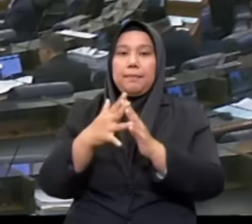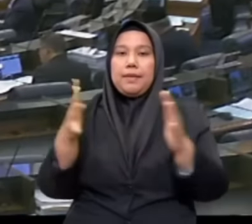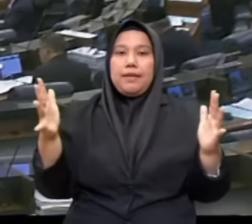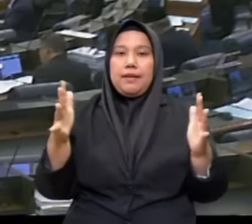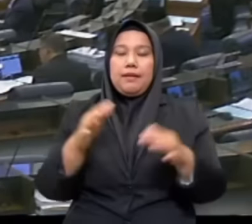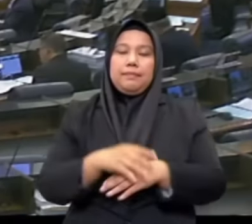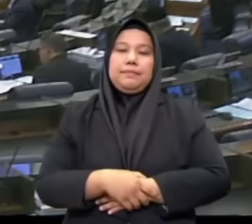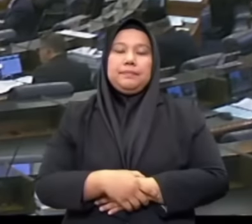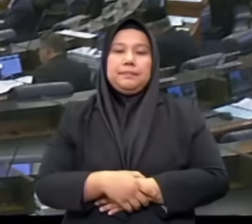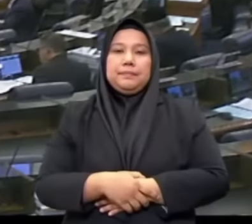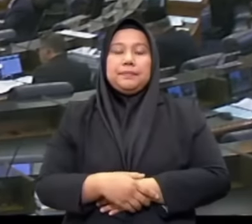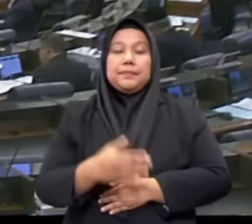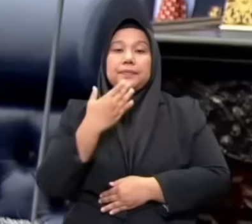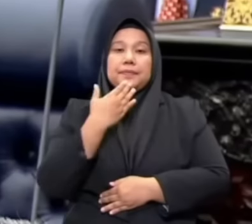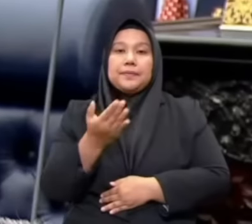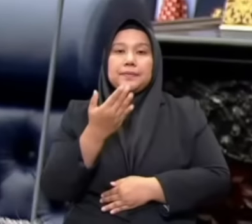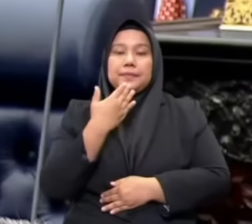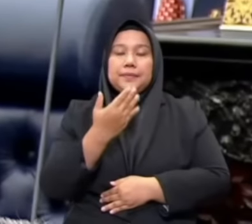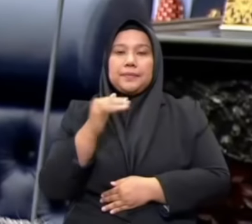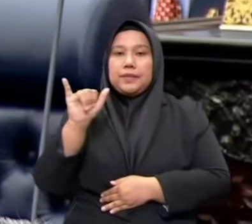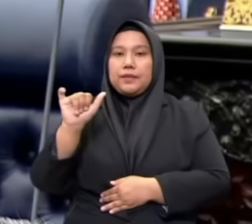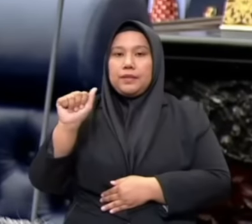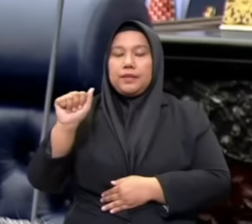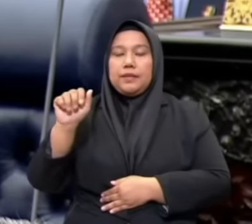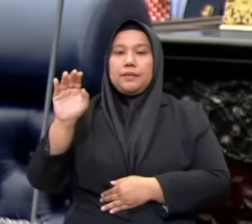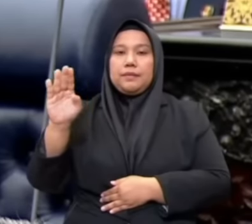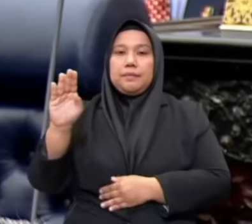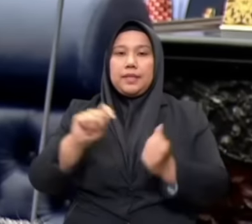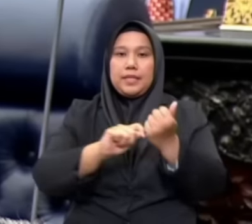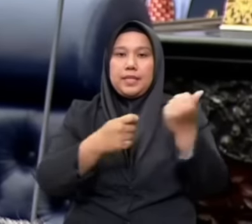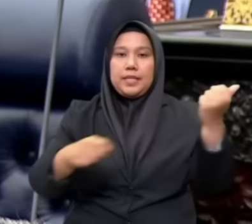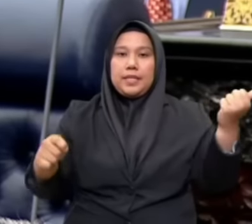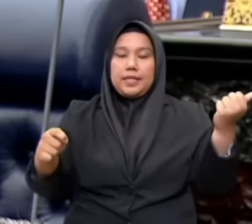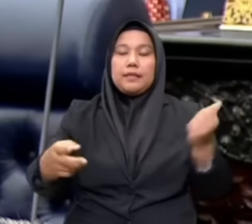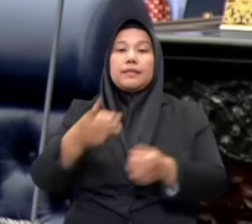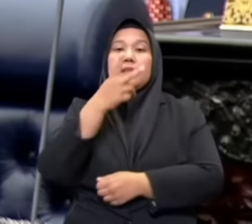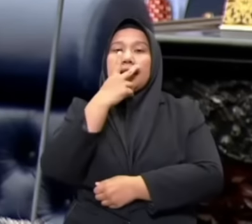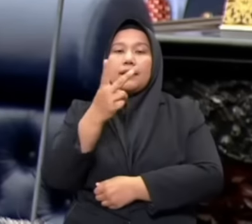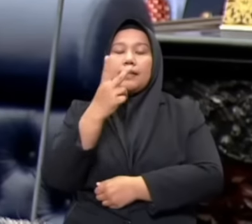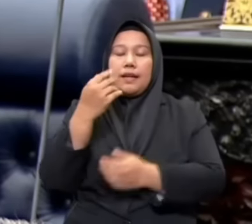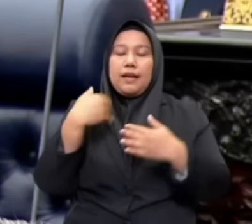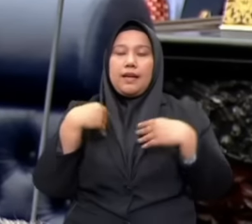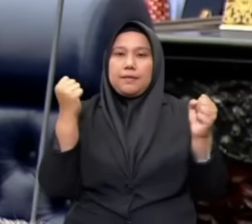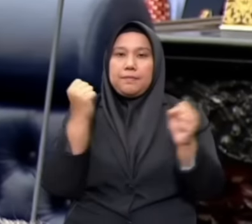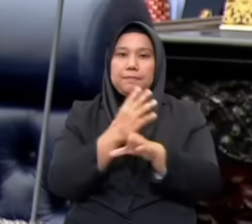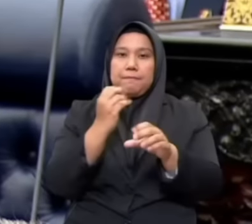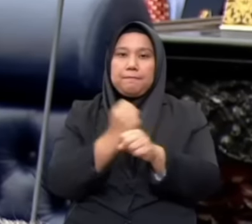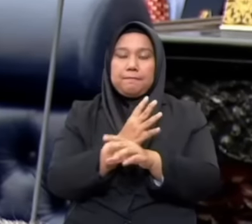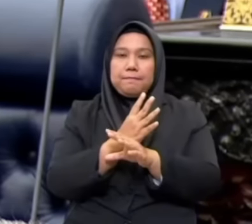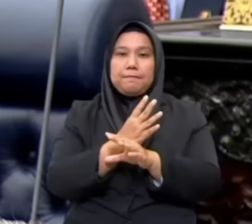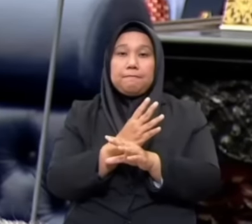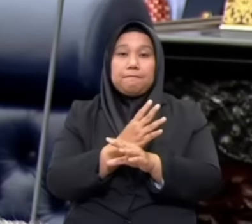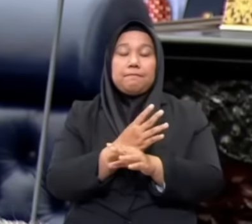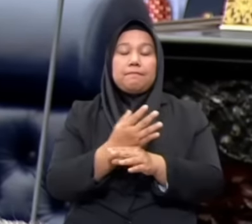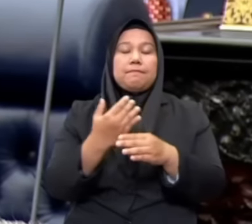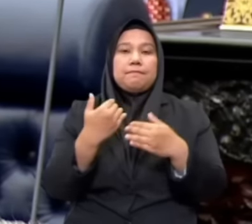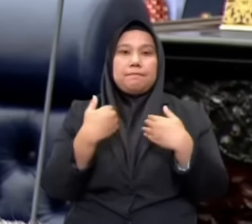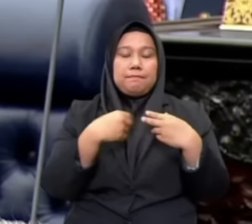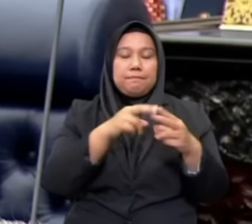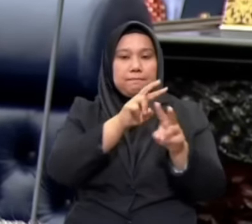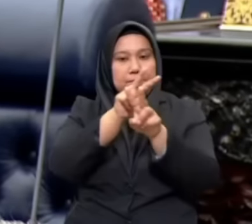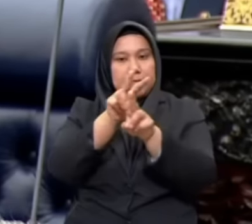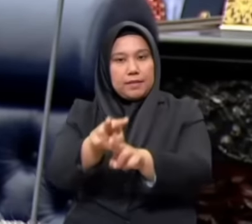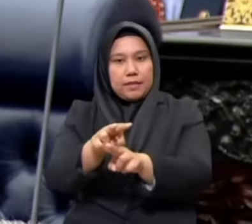Terima kasih Yang Amat Berhormat Tambun. Saya lihat ada kesungguhan bila melaksanakan pantau madani dan